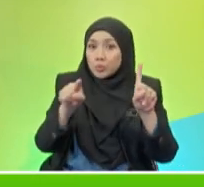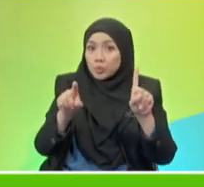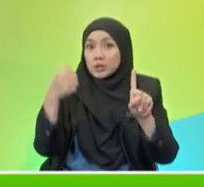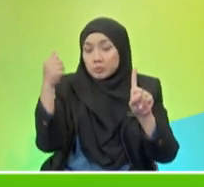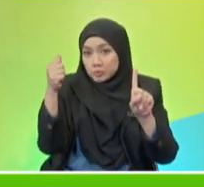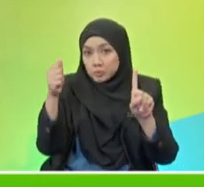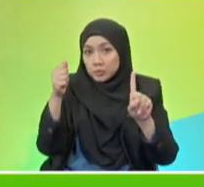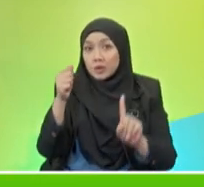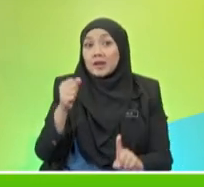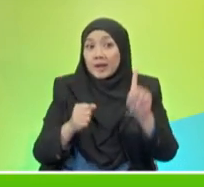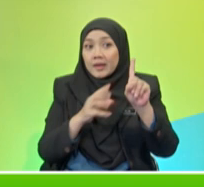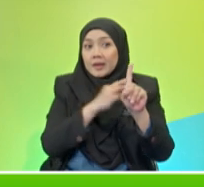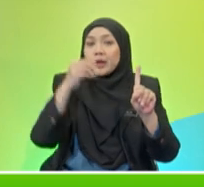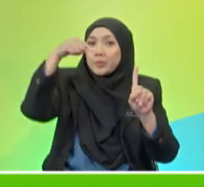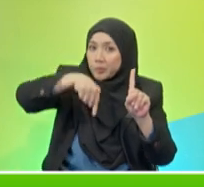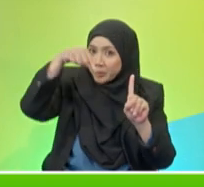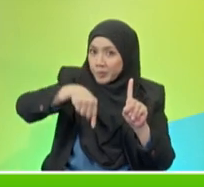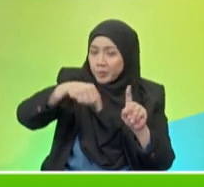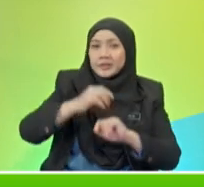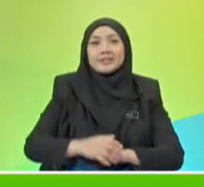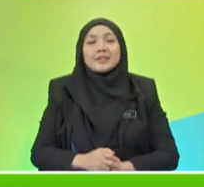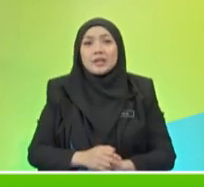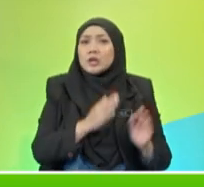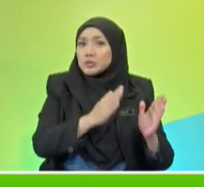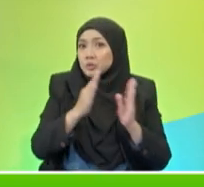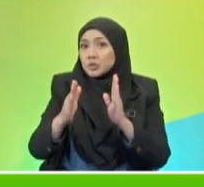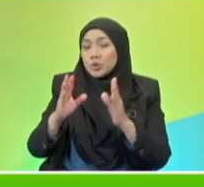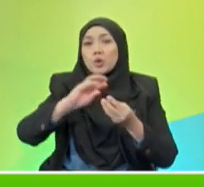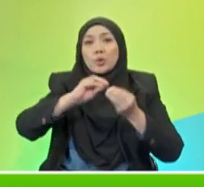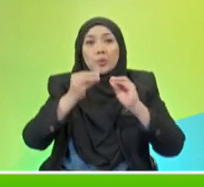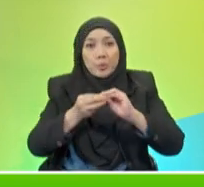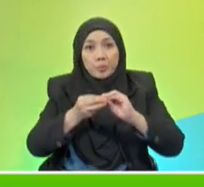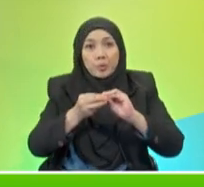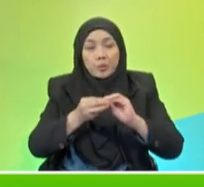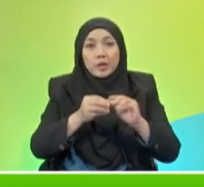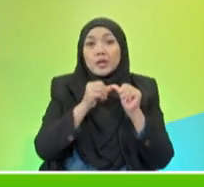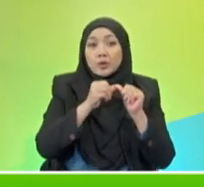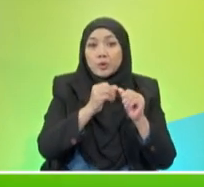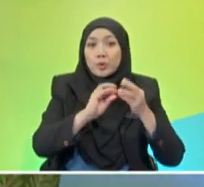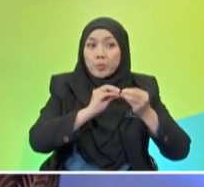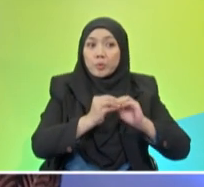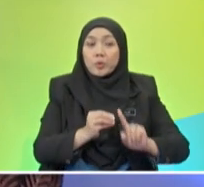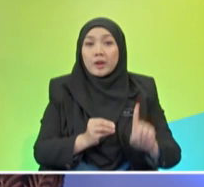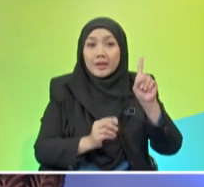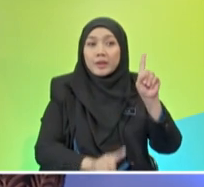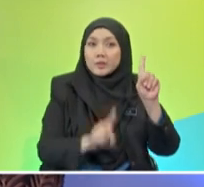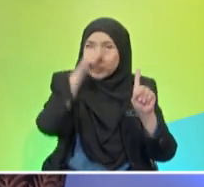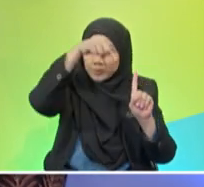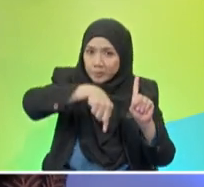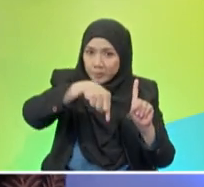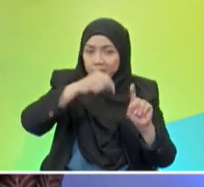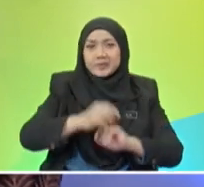dan menurun. Yang kedua, menyusun kumpulan objek mengikut tertib menaik dan menurun.